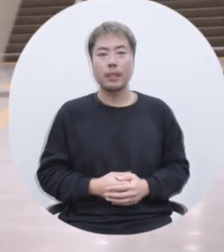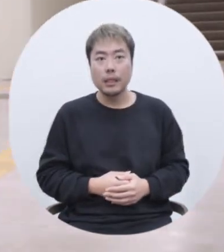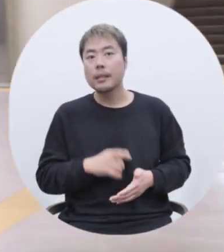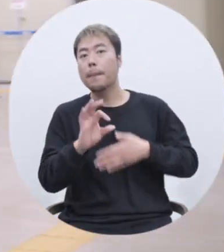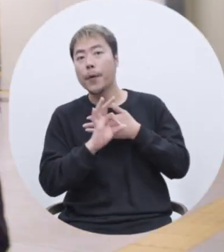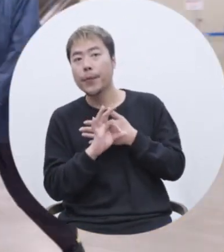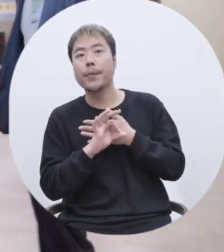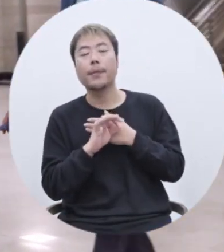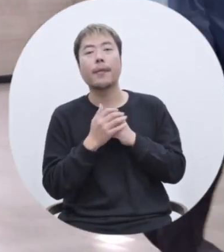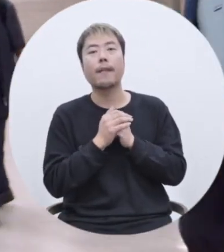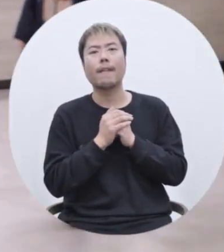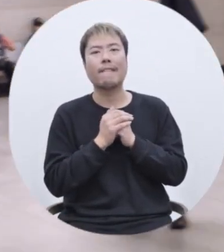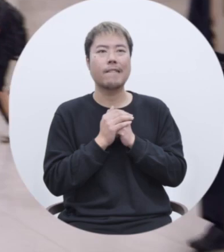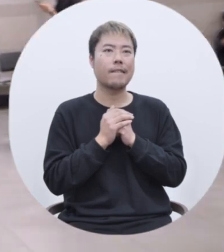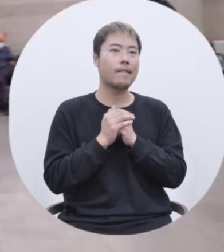그러면은